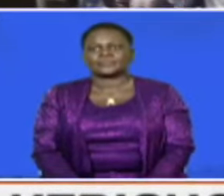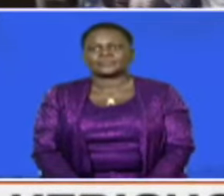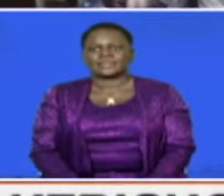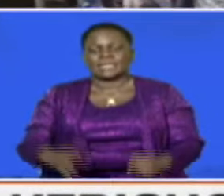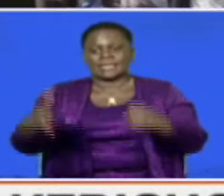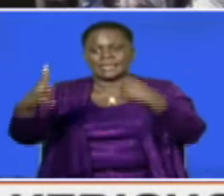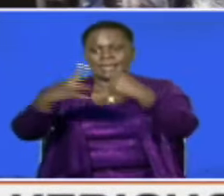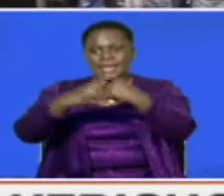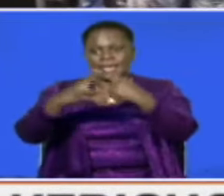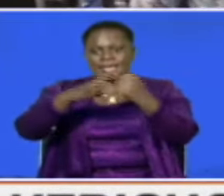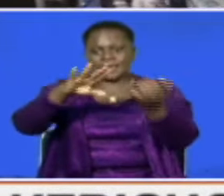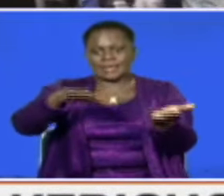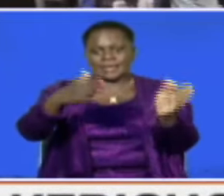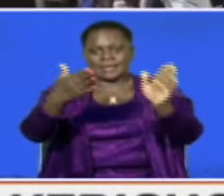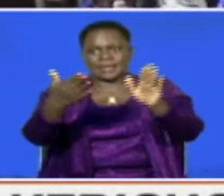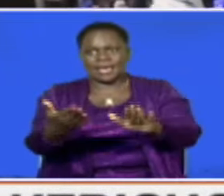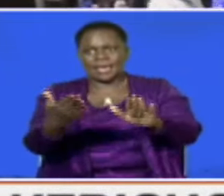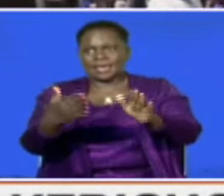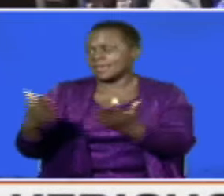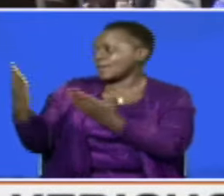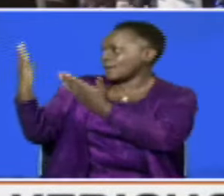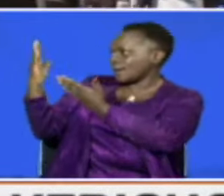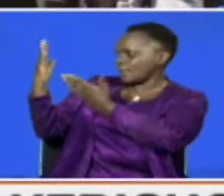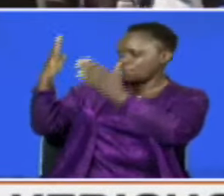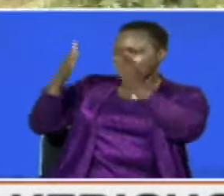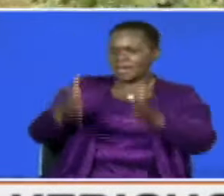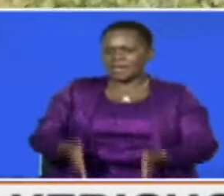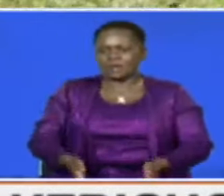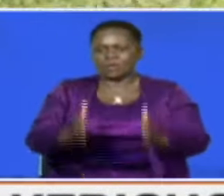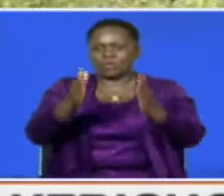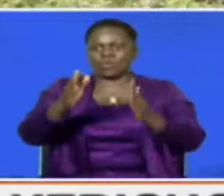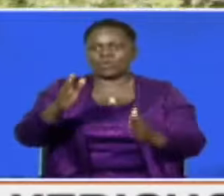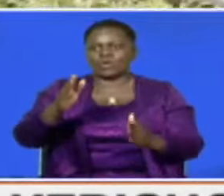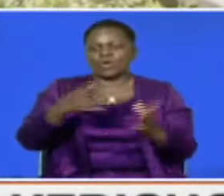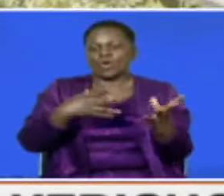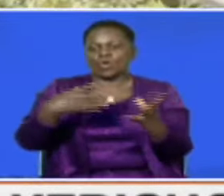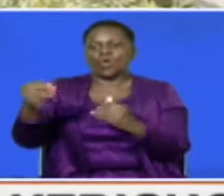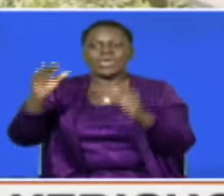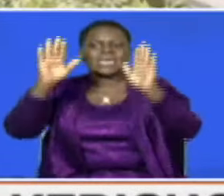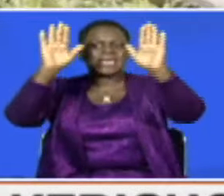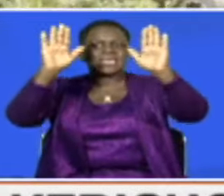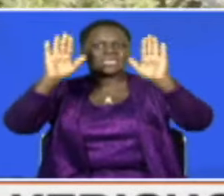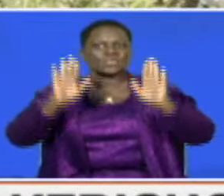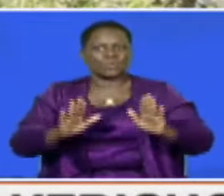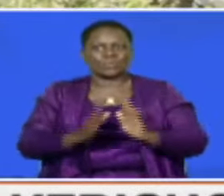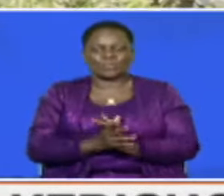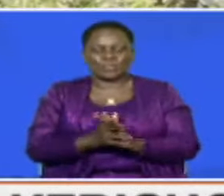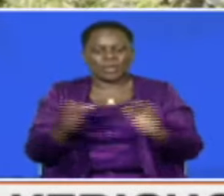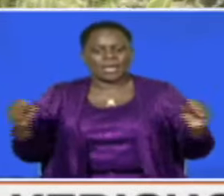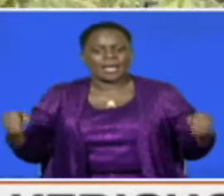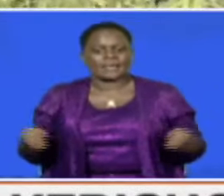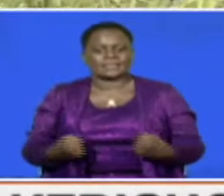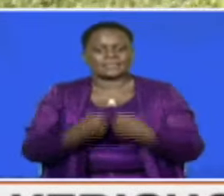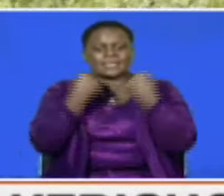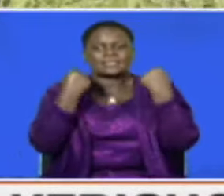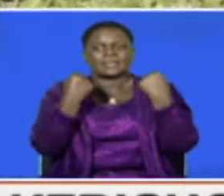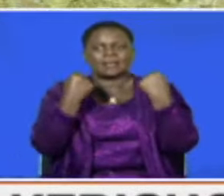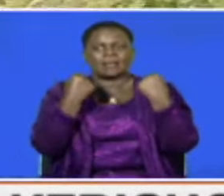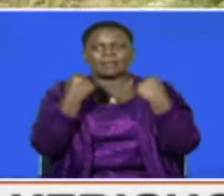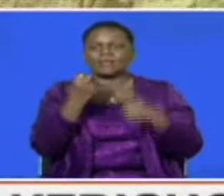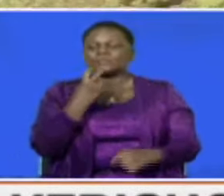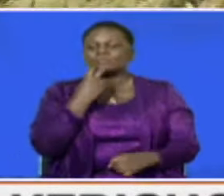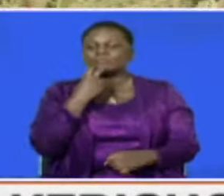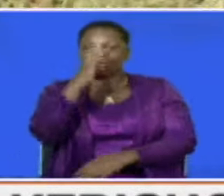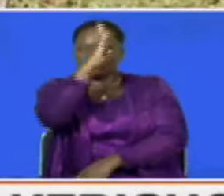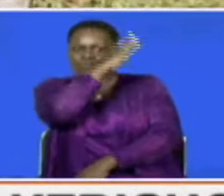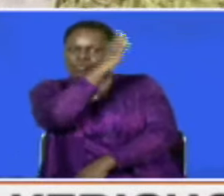Tisa hao waliaga katika eneo la Koguta kwenye barabara kuu ya Londiani kwenda Kisumu. Ajali hiyo iliyotokea Jumanne